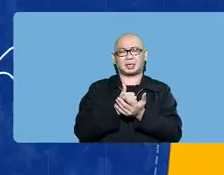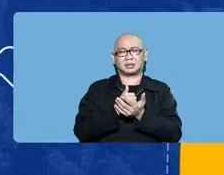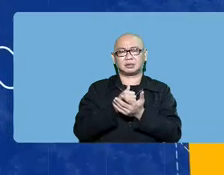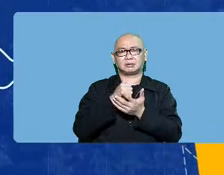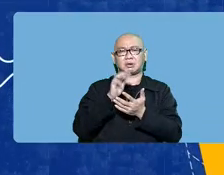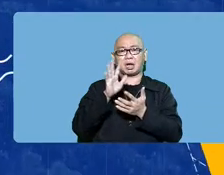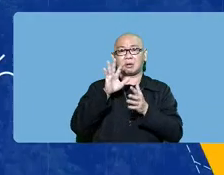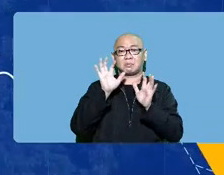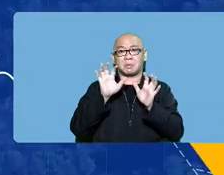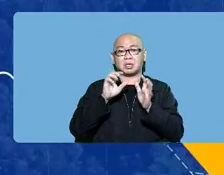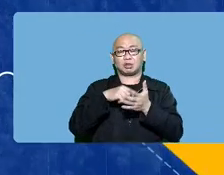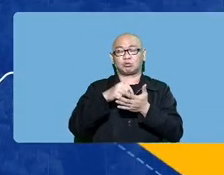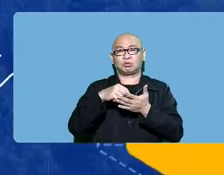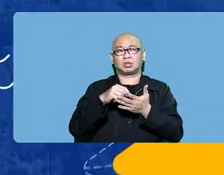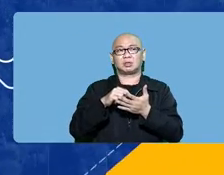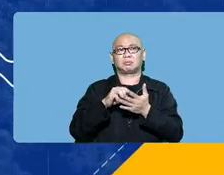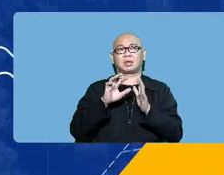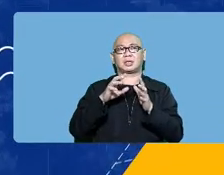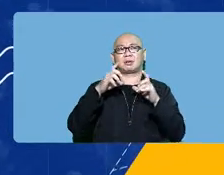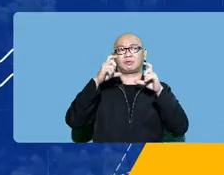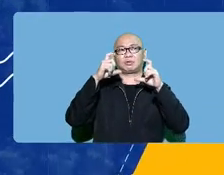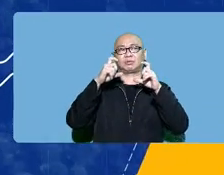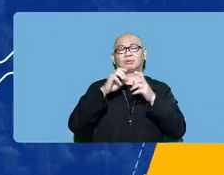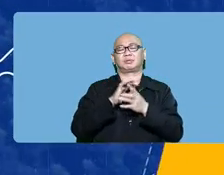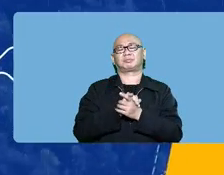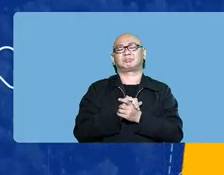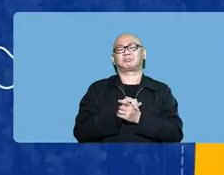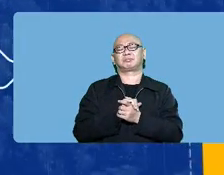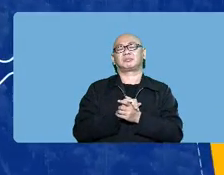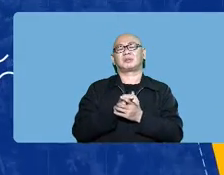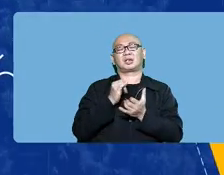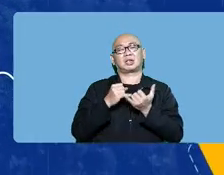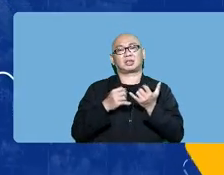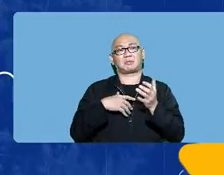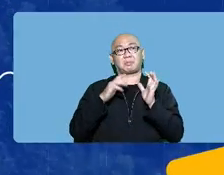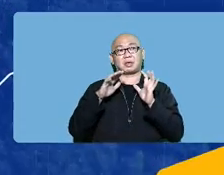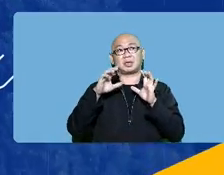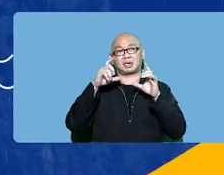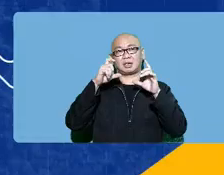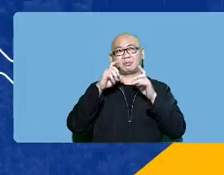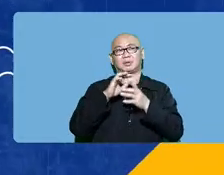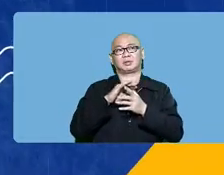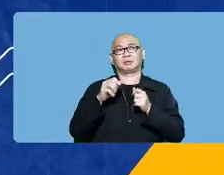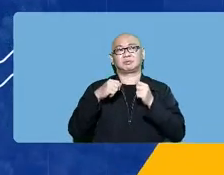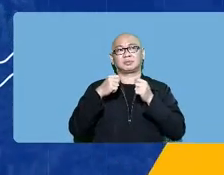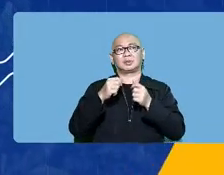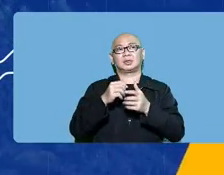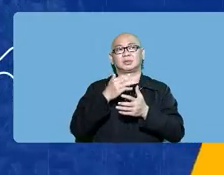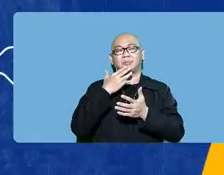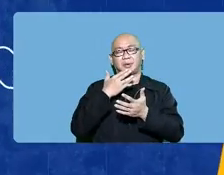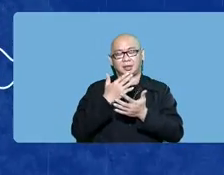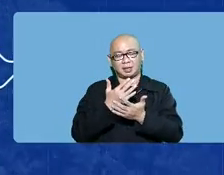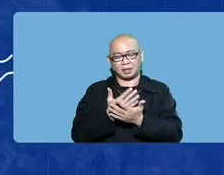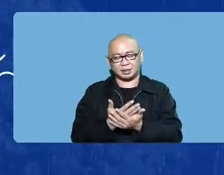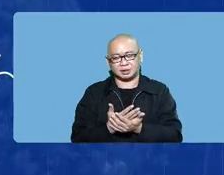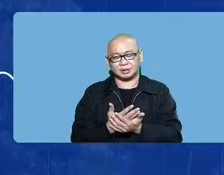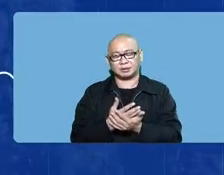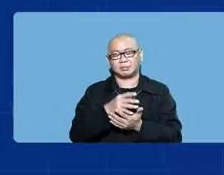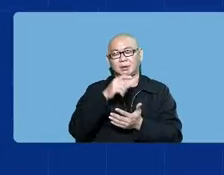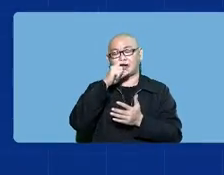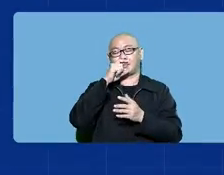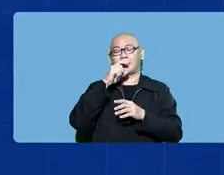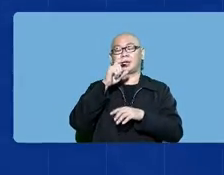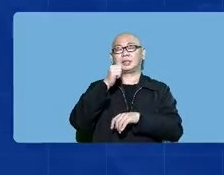Jiah, diakai gambari, akhirnya saya banyak-banyak gambarnya. Demikian pula sampaikan terima kasih kepada Bapak